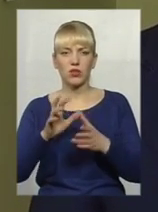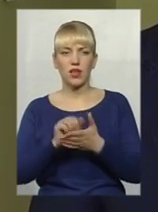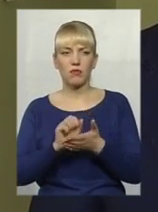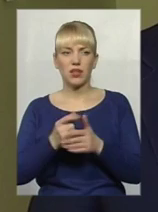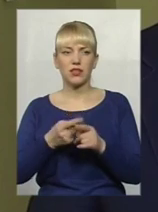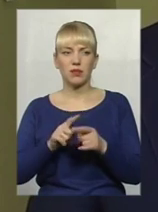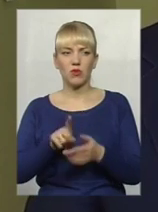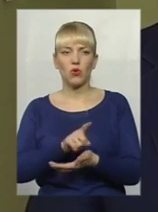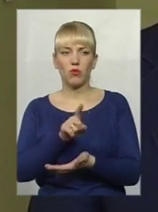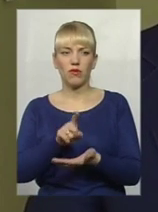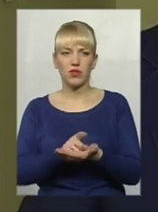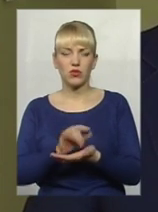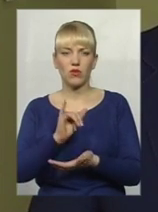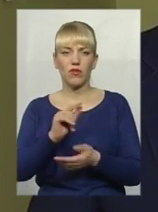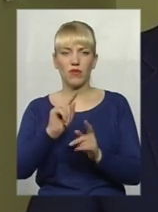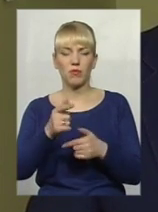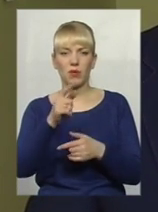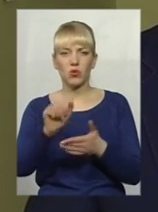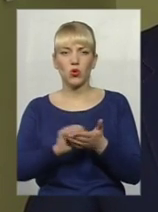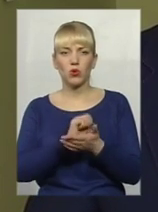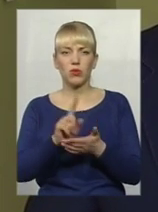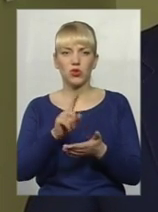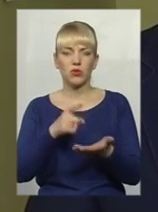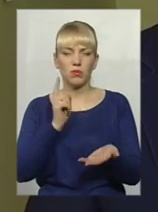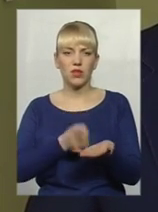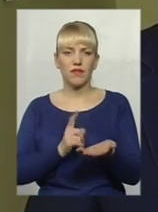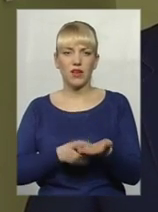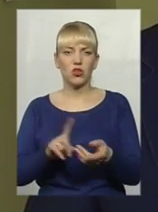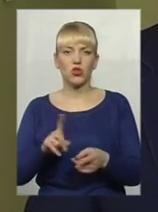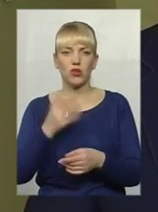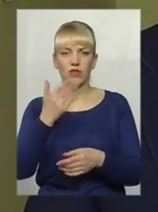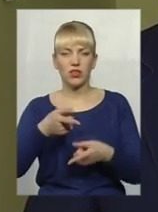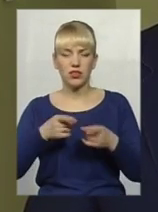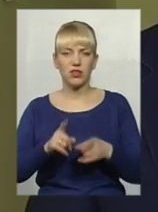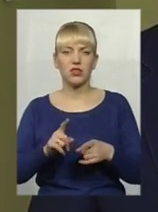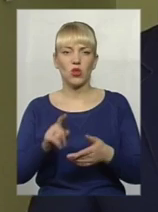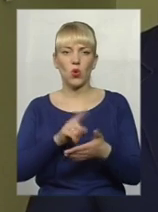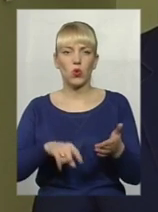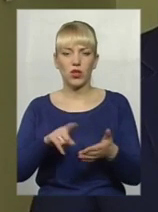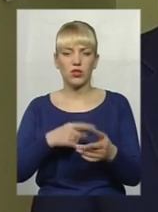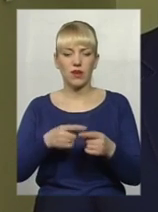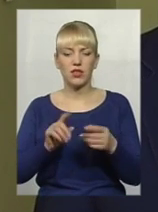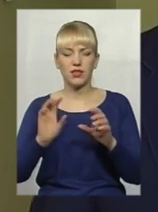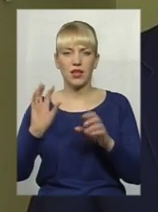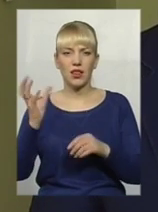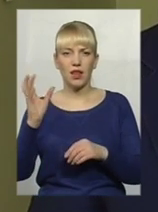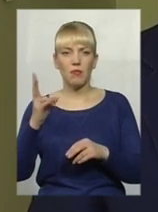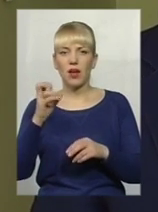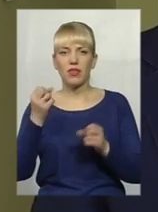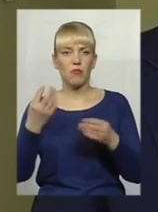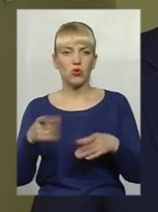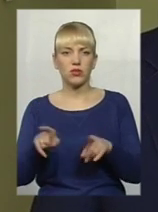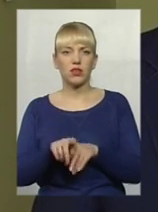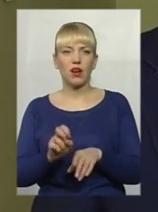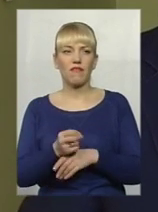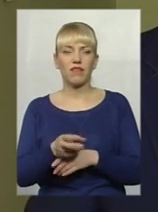і обов'язково з них вимагаємо документи, які підтверджують те, що вони дійсно утилізували ці лампи, а не просто десь викинули, як в нас є, буває